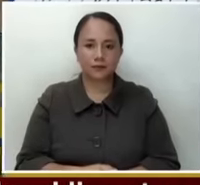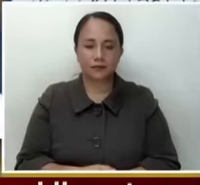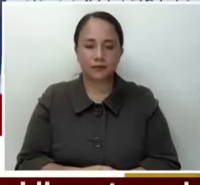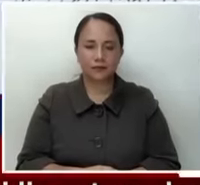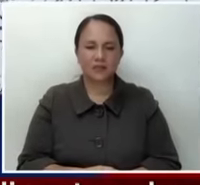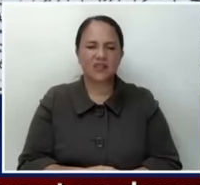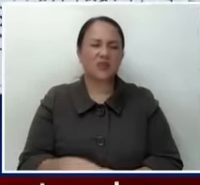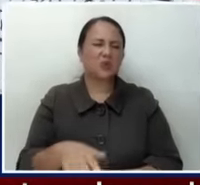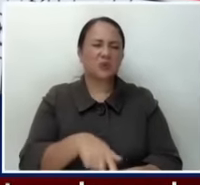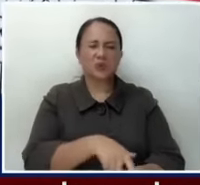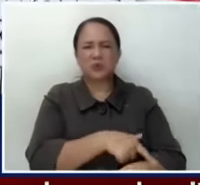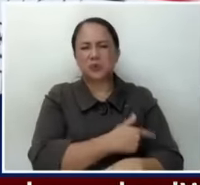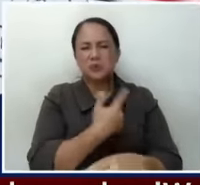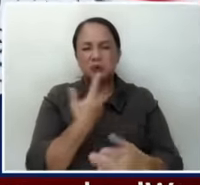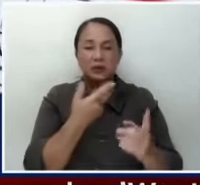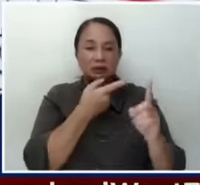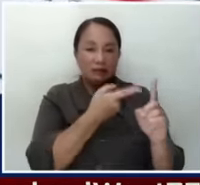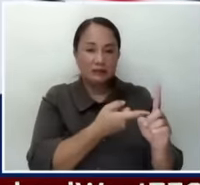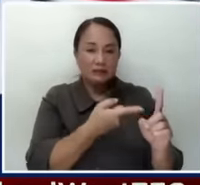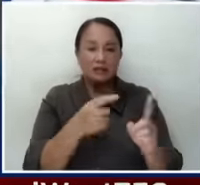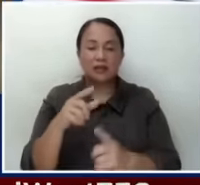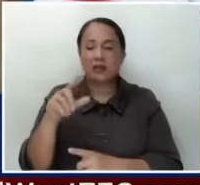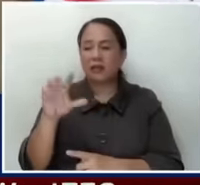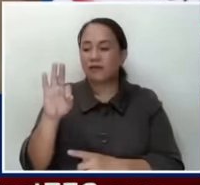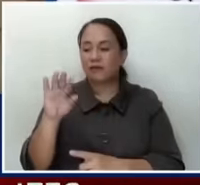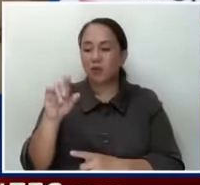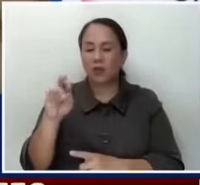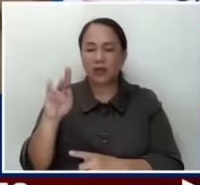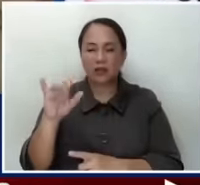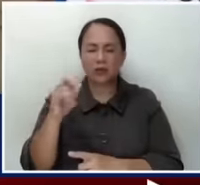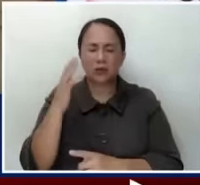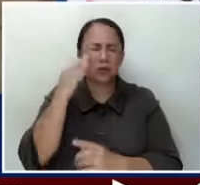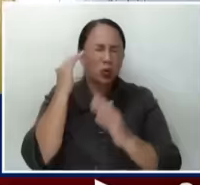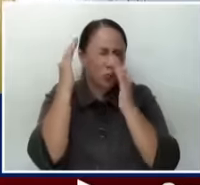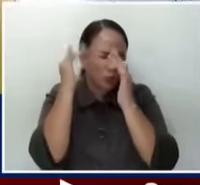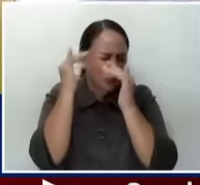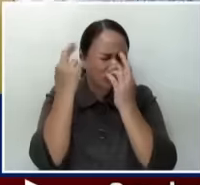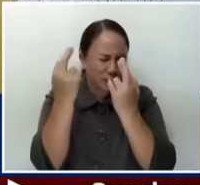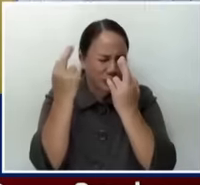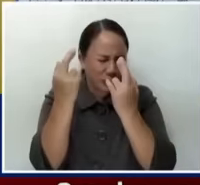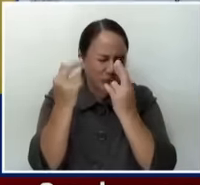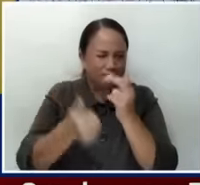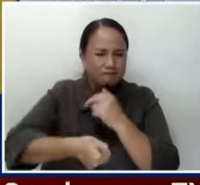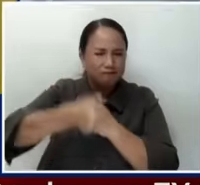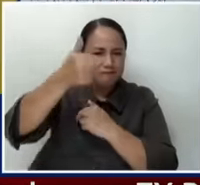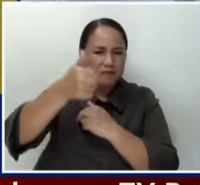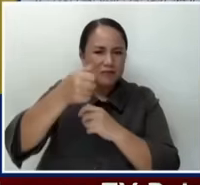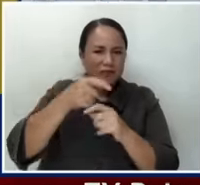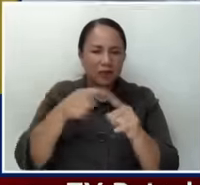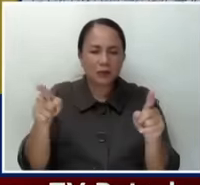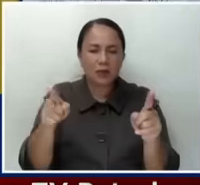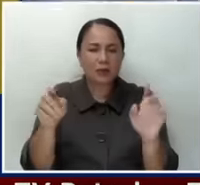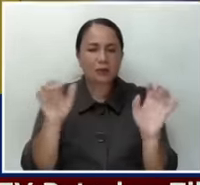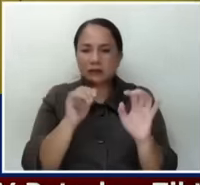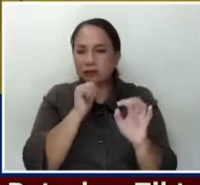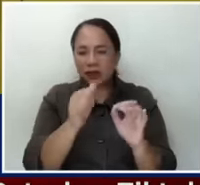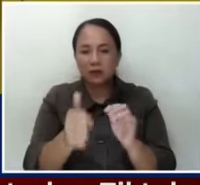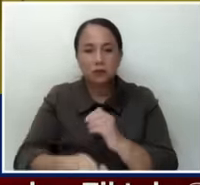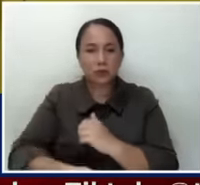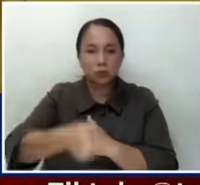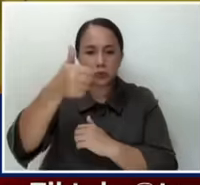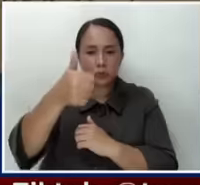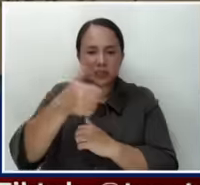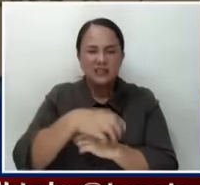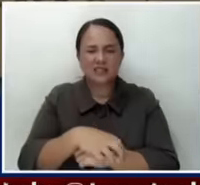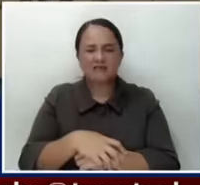Matagal nang tumataya sa Lotto si Aling Florencia sa pag-aasam na maka-jackpot. Pero dahil hindi naman siya nananalo, lumiliit